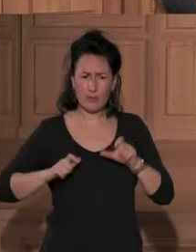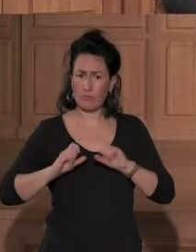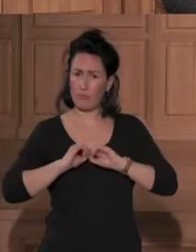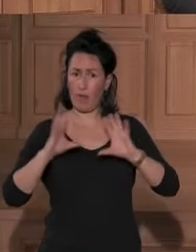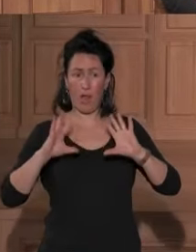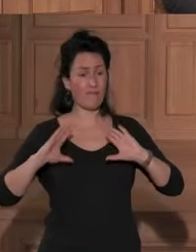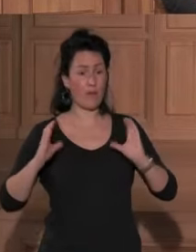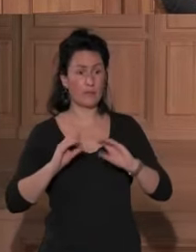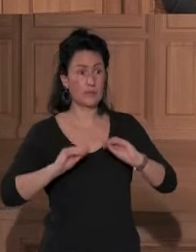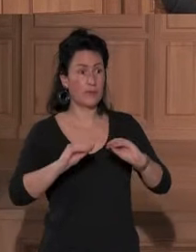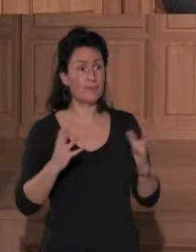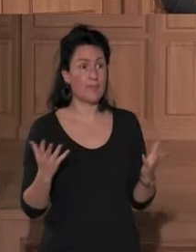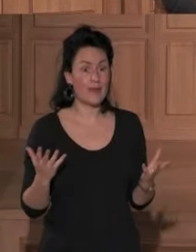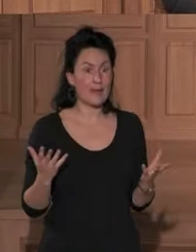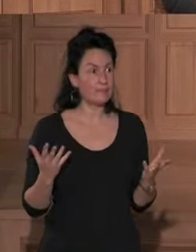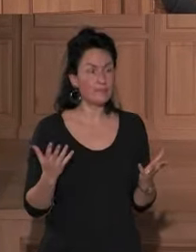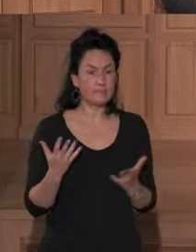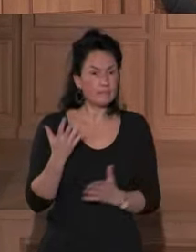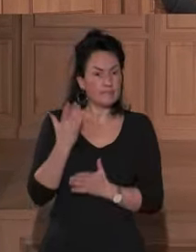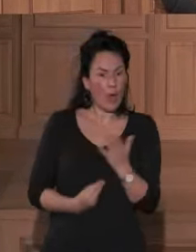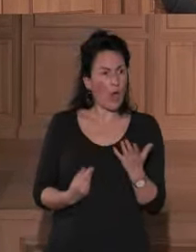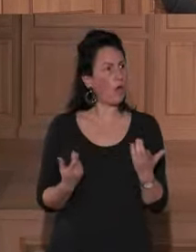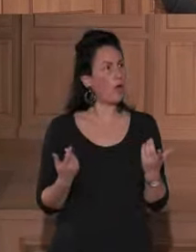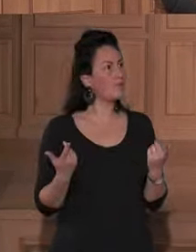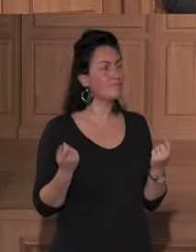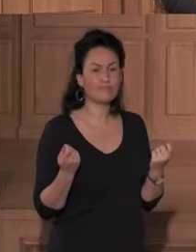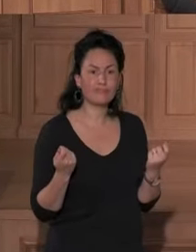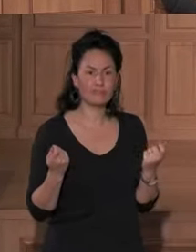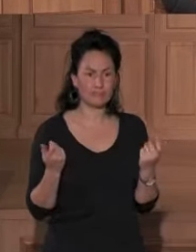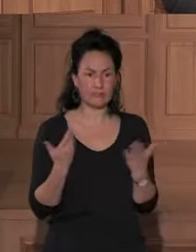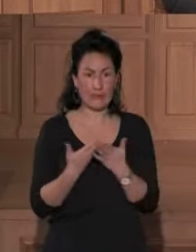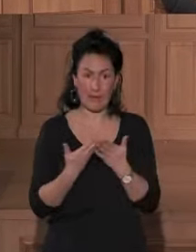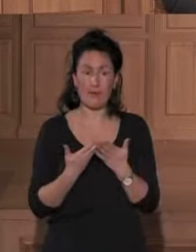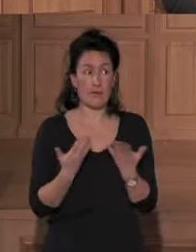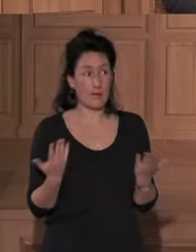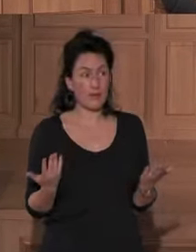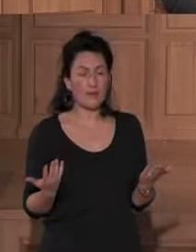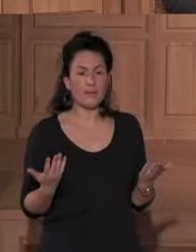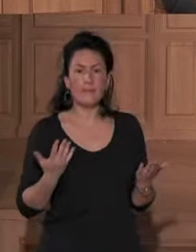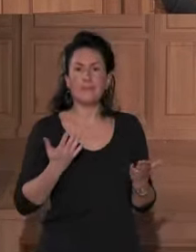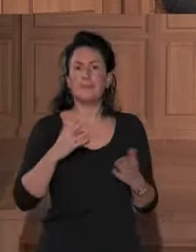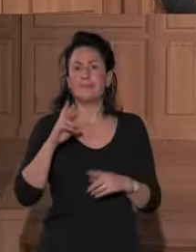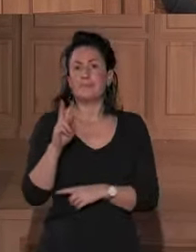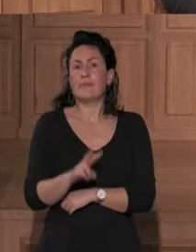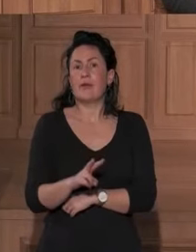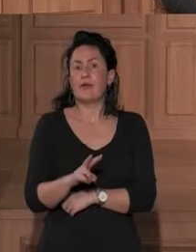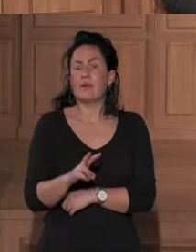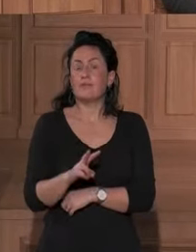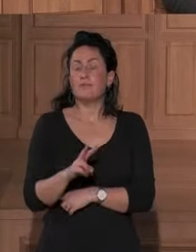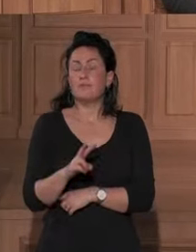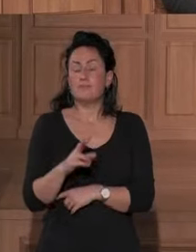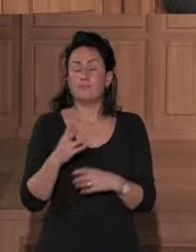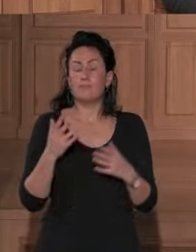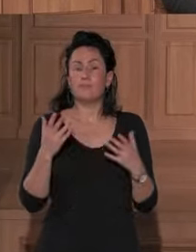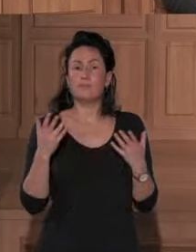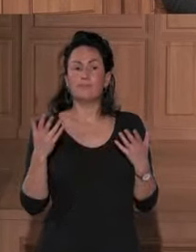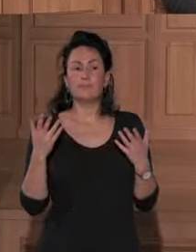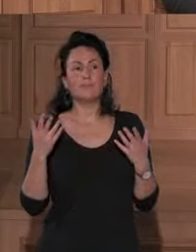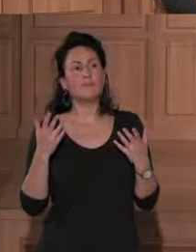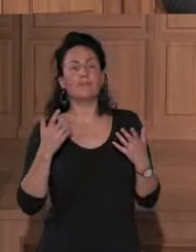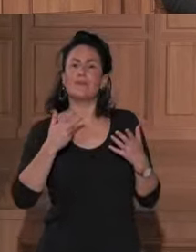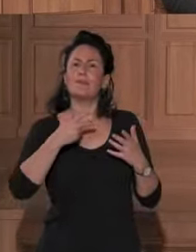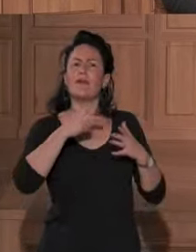nous manque les moyens, il nous manque les ressources. Et franchement, on va dire que, évidemment, si le politique